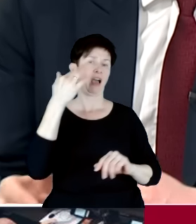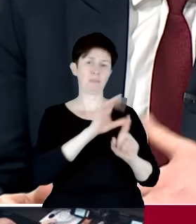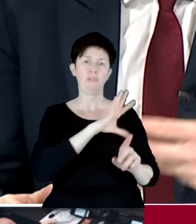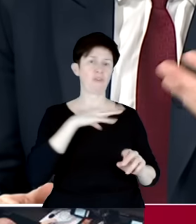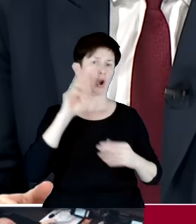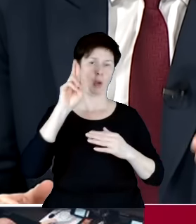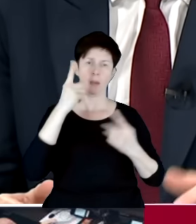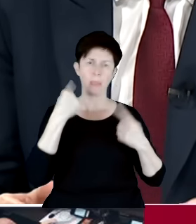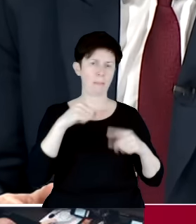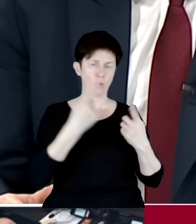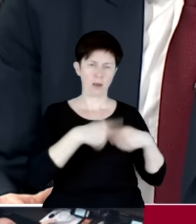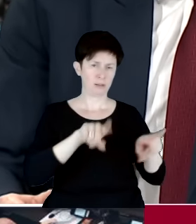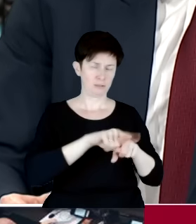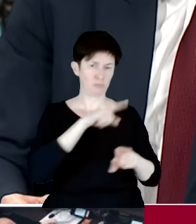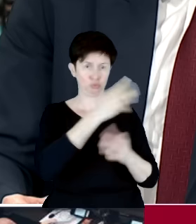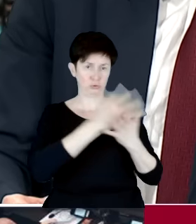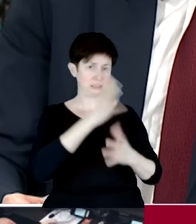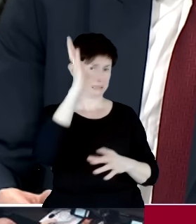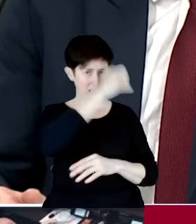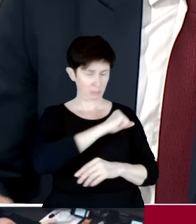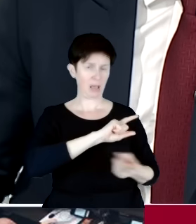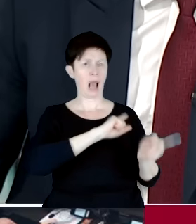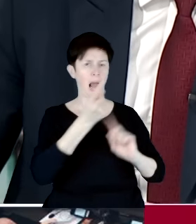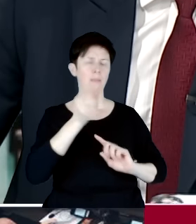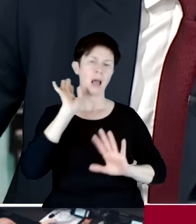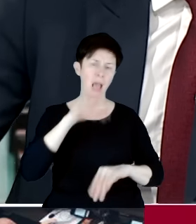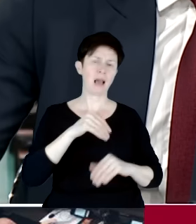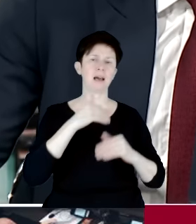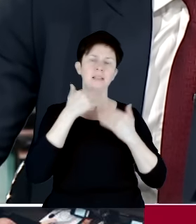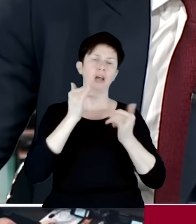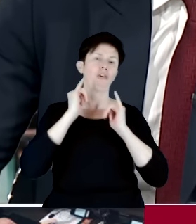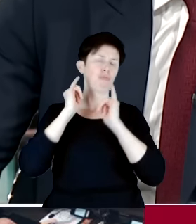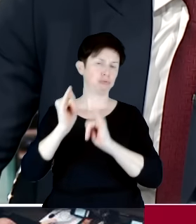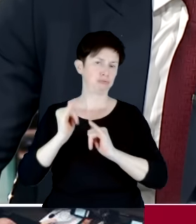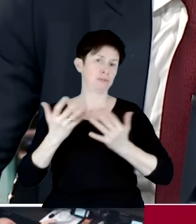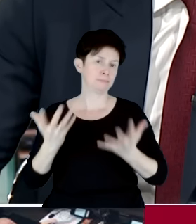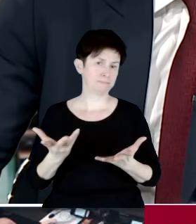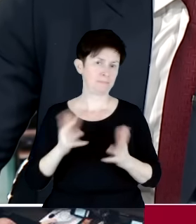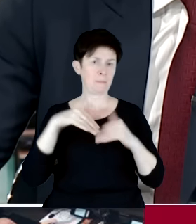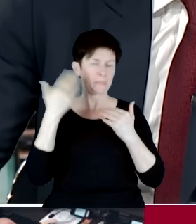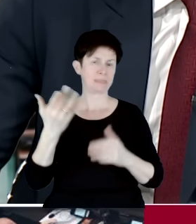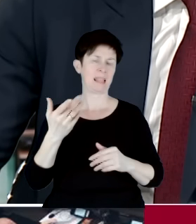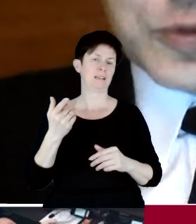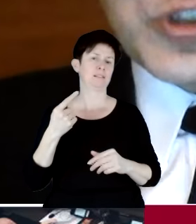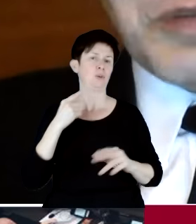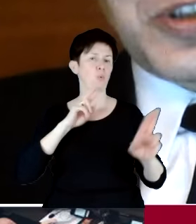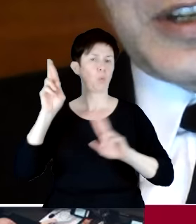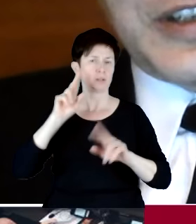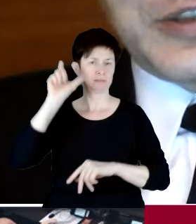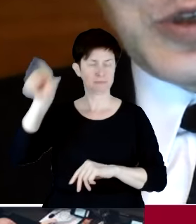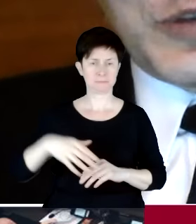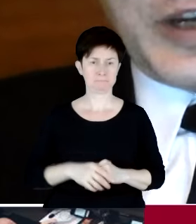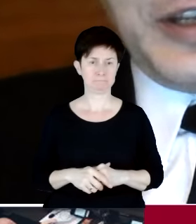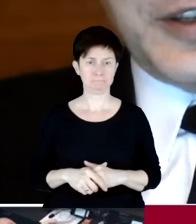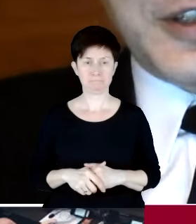o tym, czy dali kolejny raz tę taryfę ulgową i kolejny raz udzielili tego kredytu zaufania? W dużej